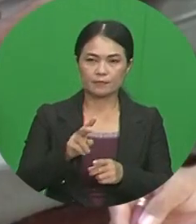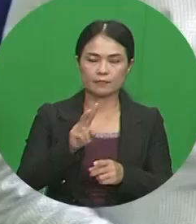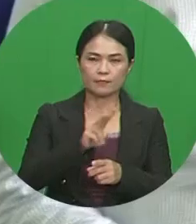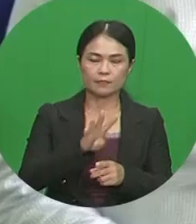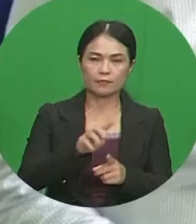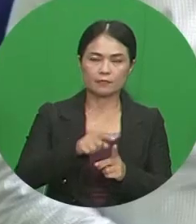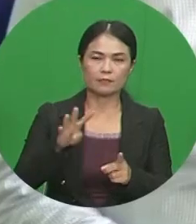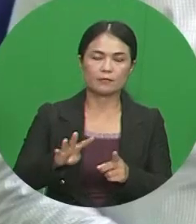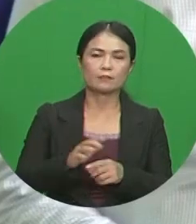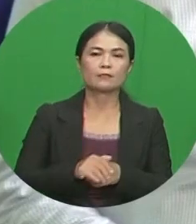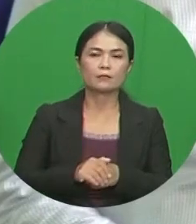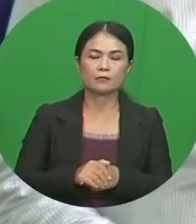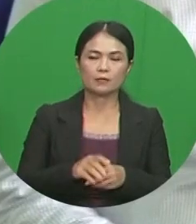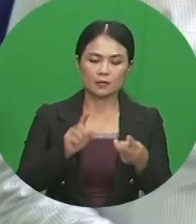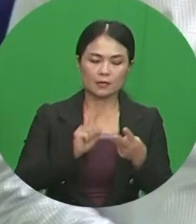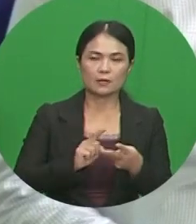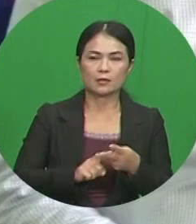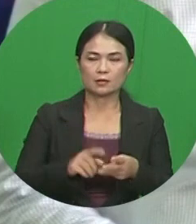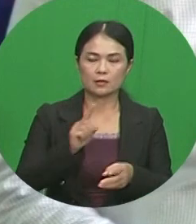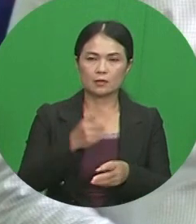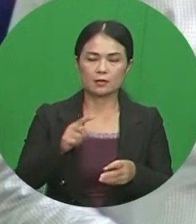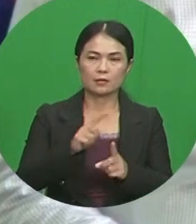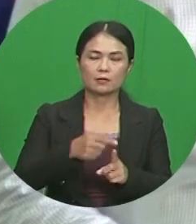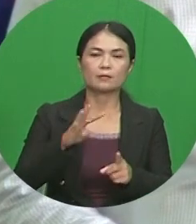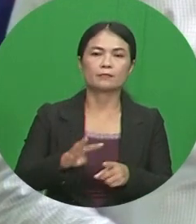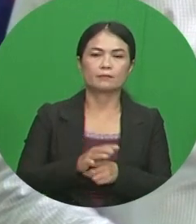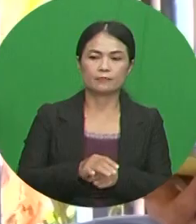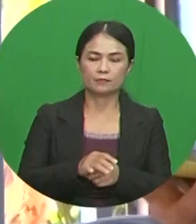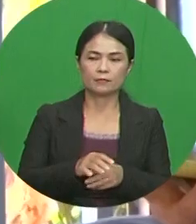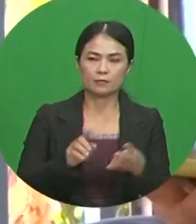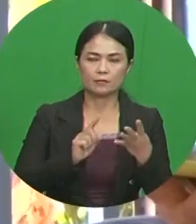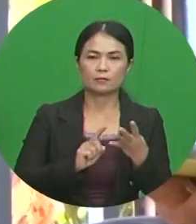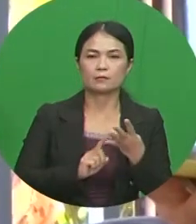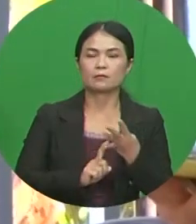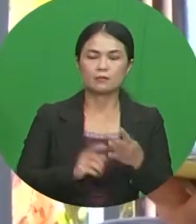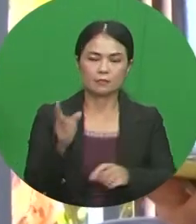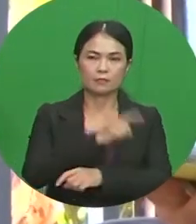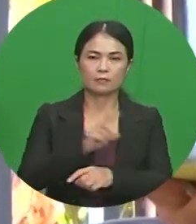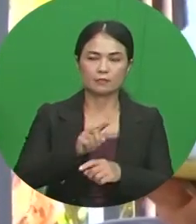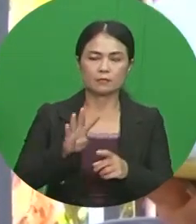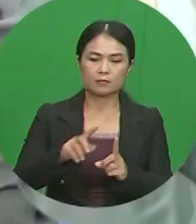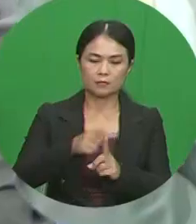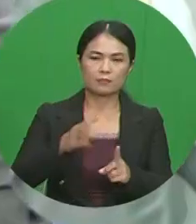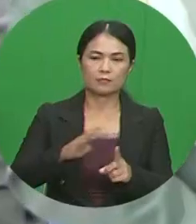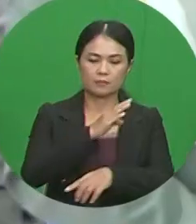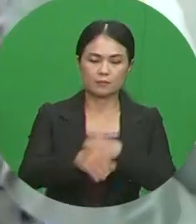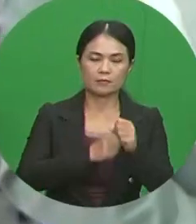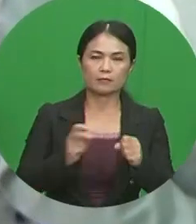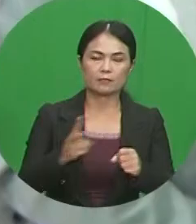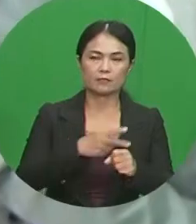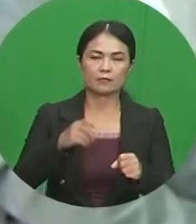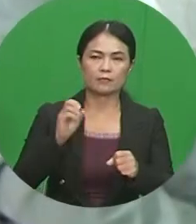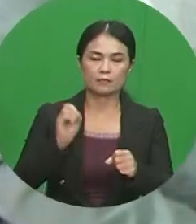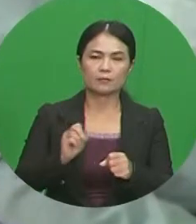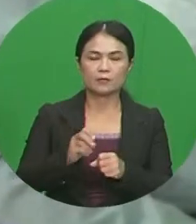4 ខែមេសាលើកទី 3 ថ្ងៃទី 11 មេសានិងលើកទី 4 ថ្ងៃទី 14 មេសាឆ្នាំ 2020